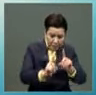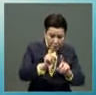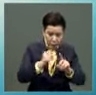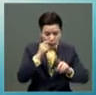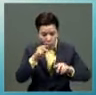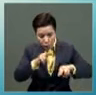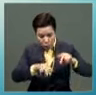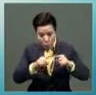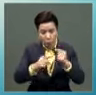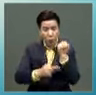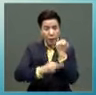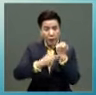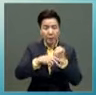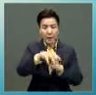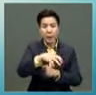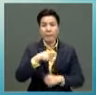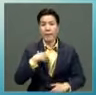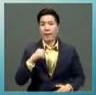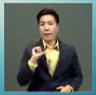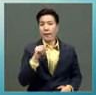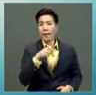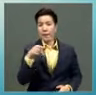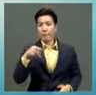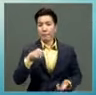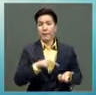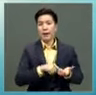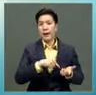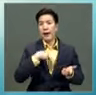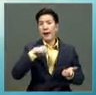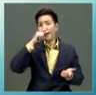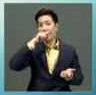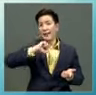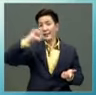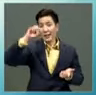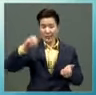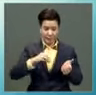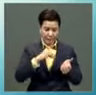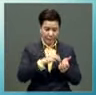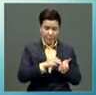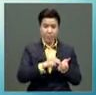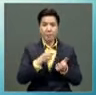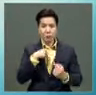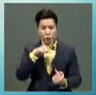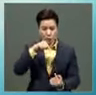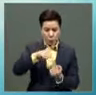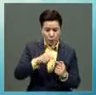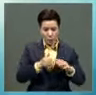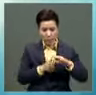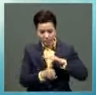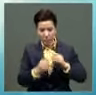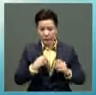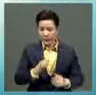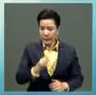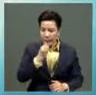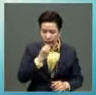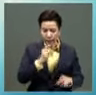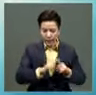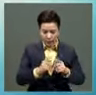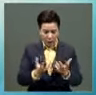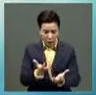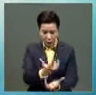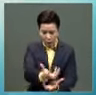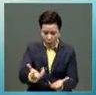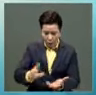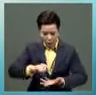างๆนะครับมีการใช้แอปไทยชนะมีการมีจุดวัดคัดกรองนะครับมีการใช้อาหารต่างๆเป็นชุดเ